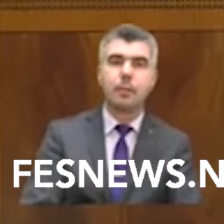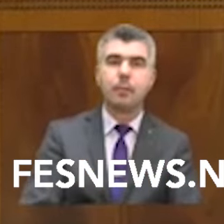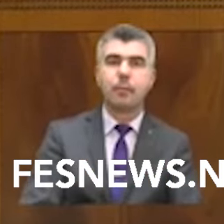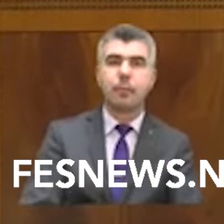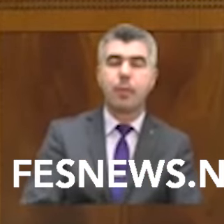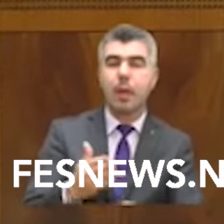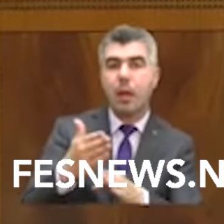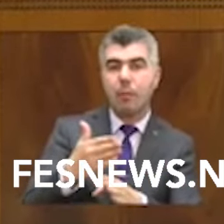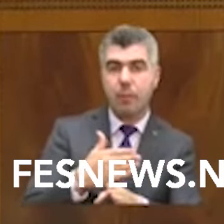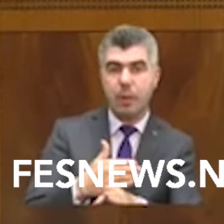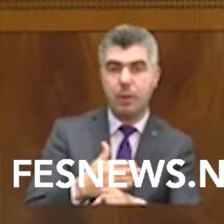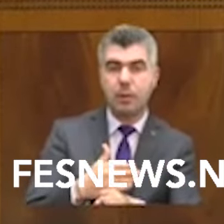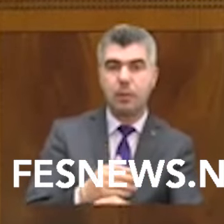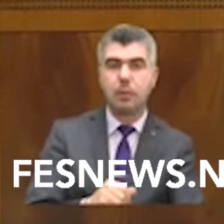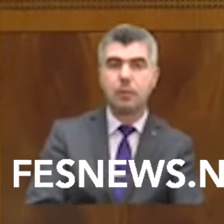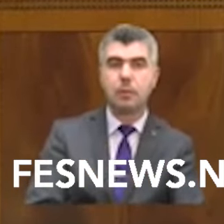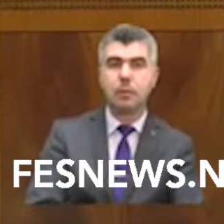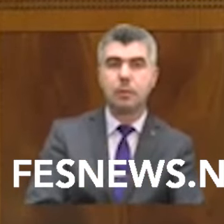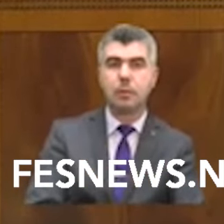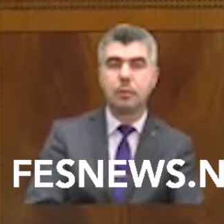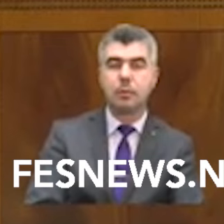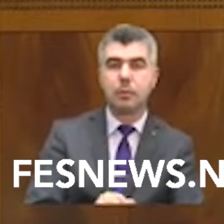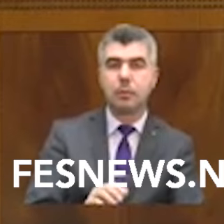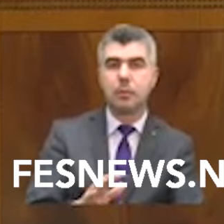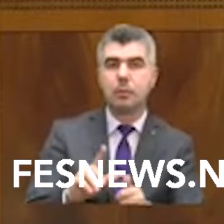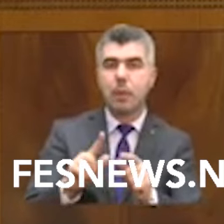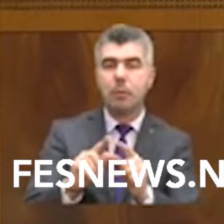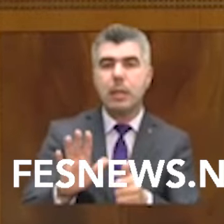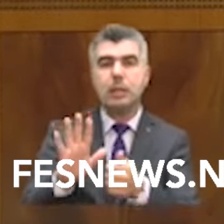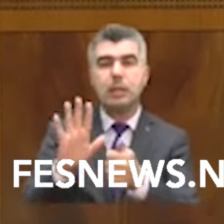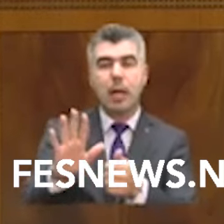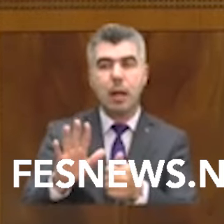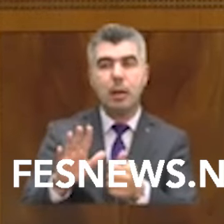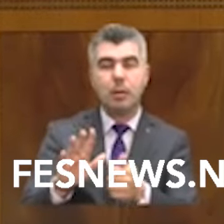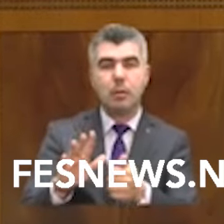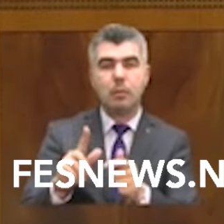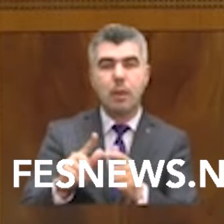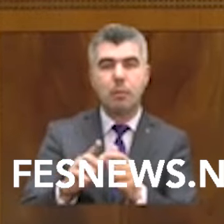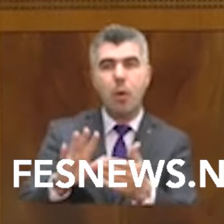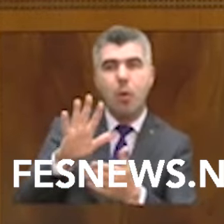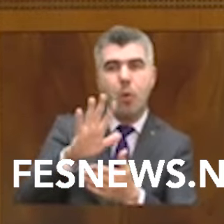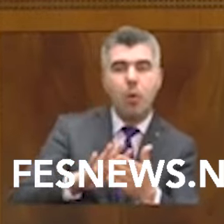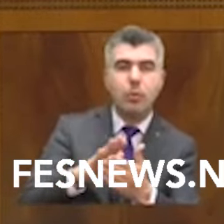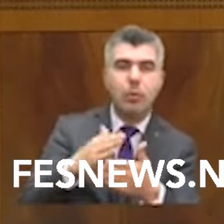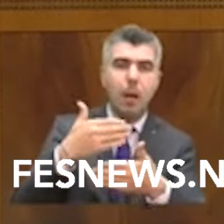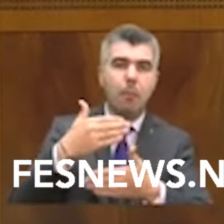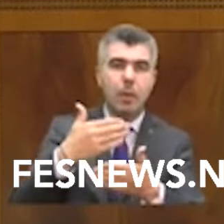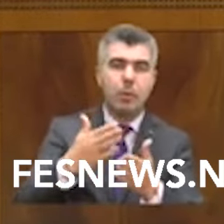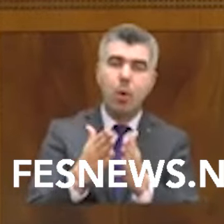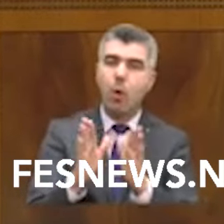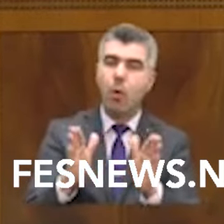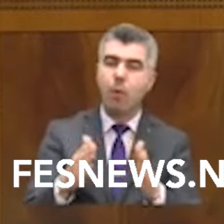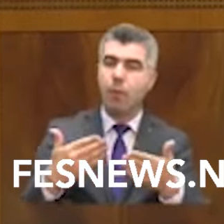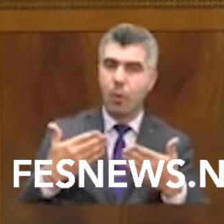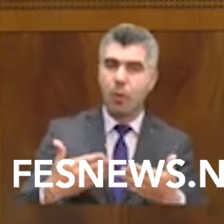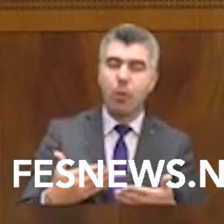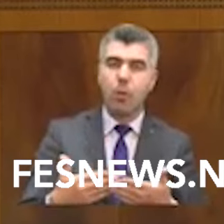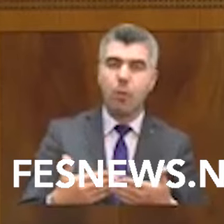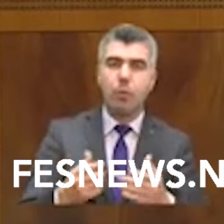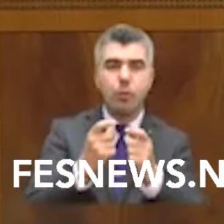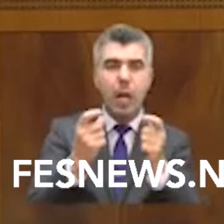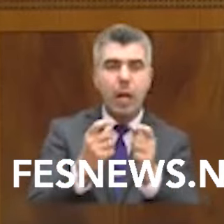قبل كانوا تقريبا 6 ديال لي زوبيراتور هما اللي قابطين هذا الشيء ديال البني، اليوم تفتحات وأن واحد